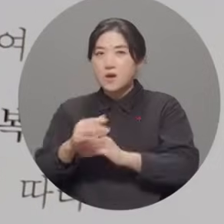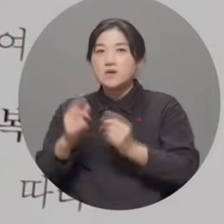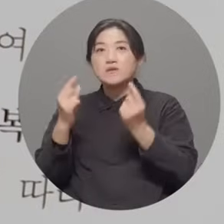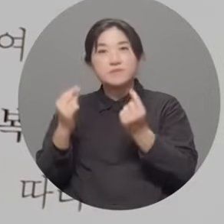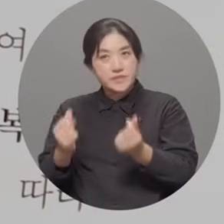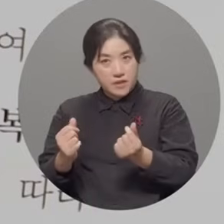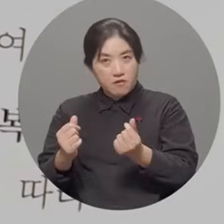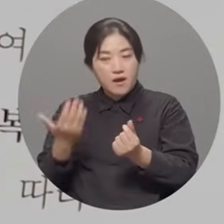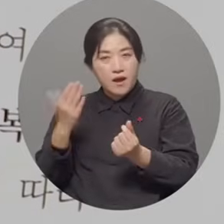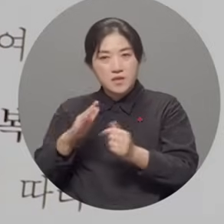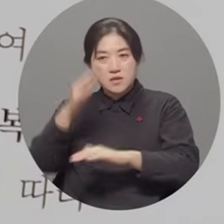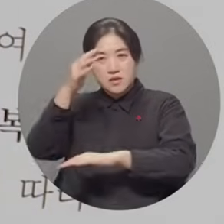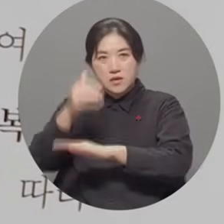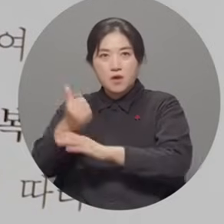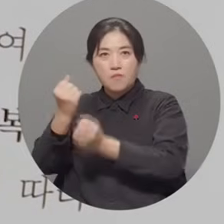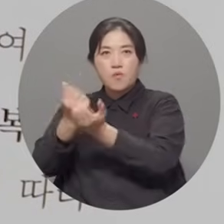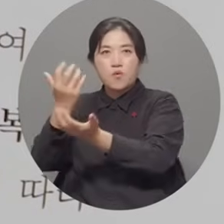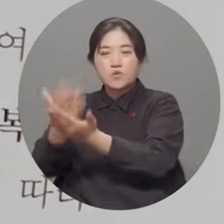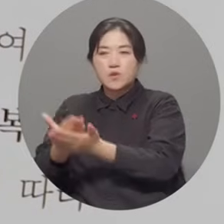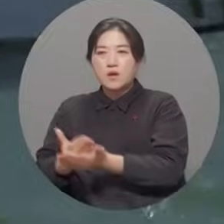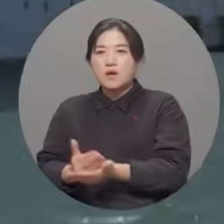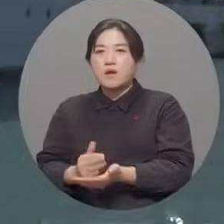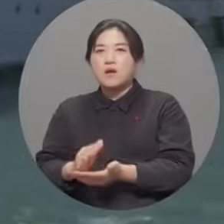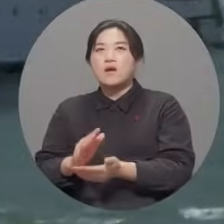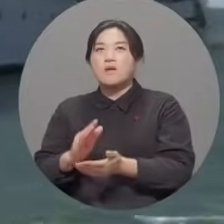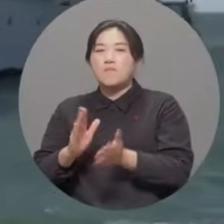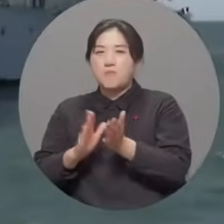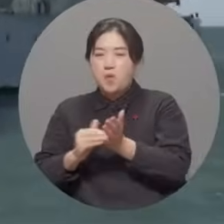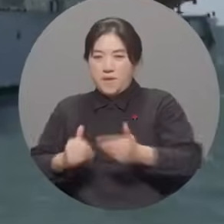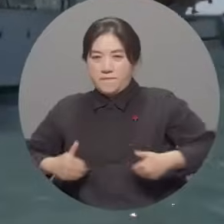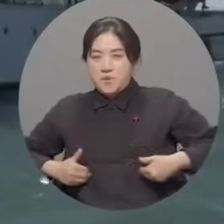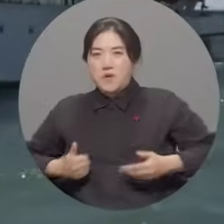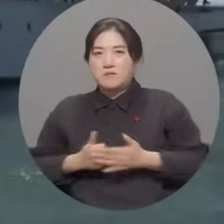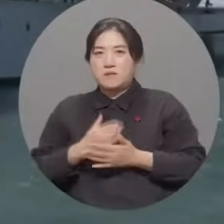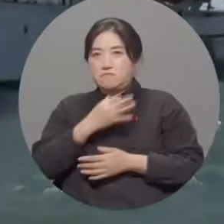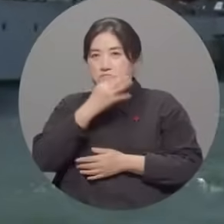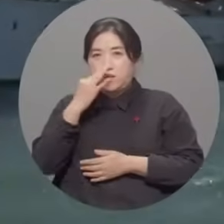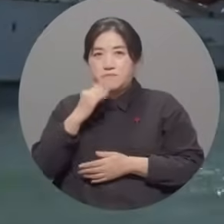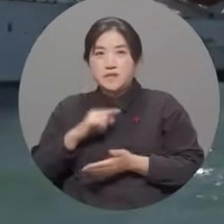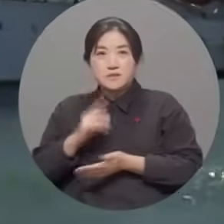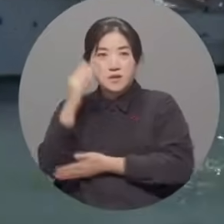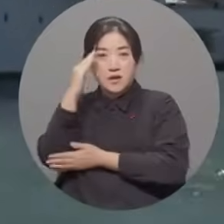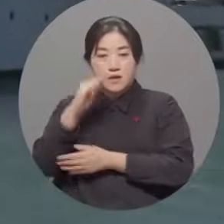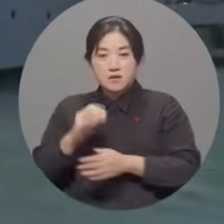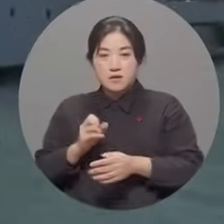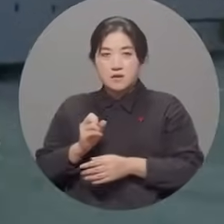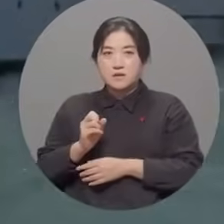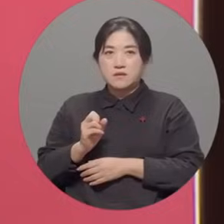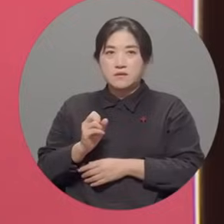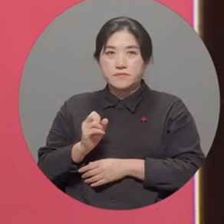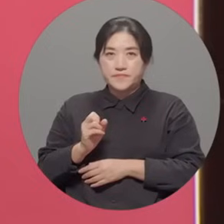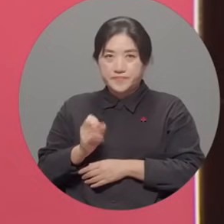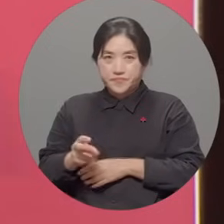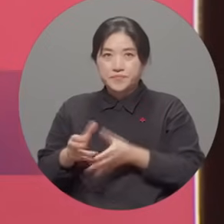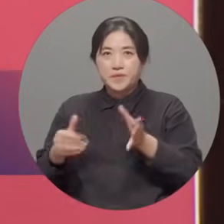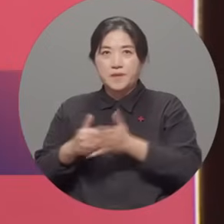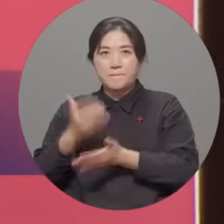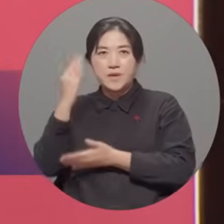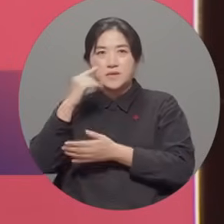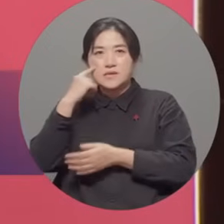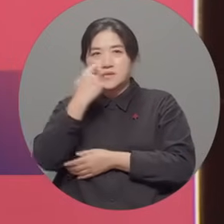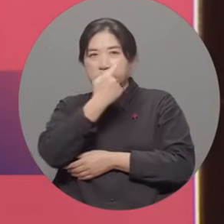비슷하지만 최종 보고서는 보안을 이유로 공개하지 않았습니다. 여당은 공세에 나섰습니다.